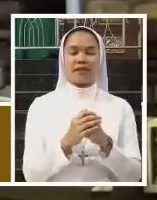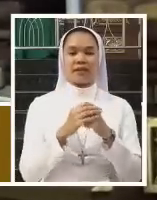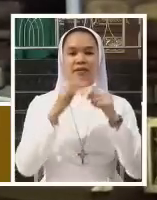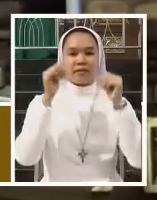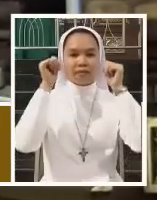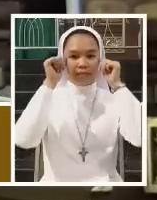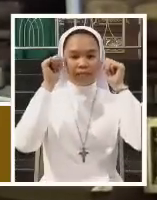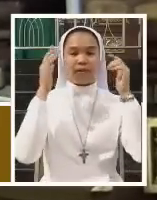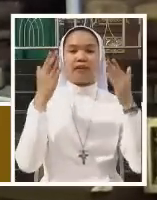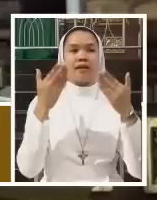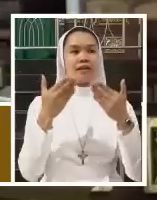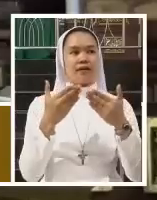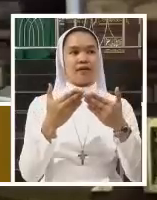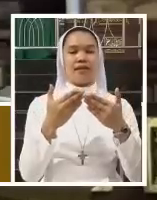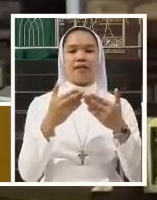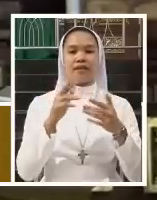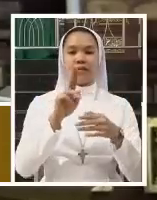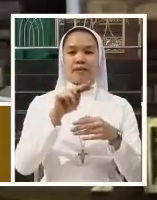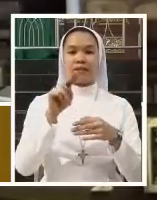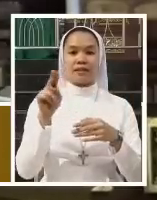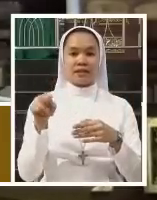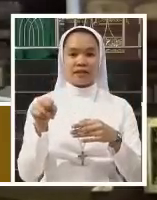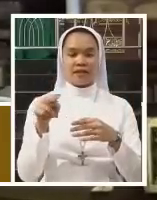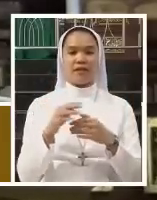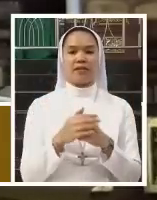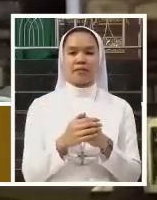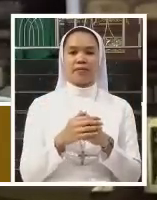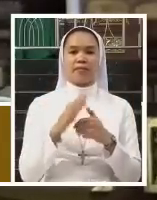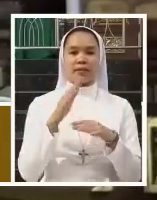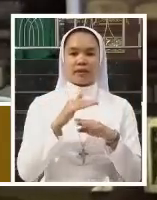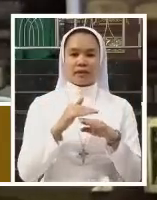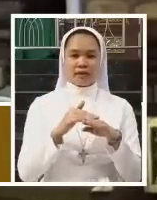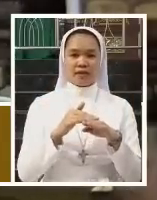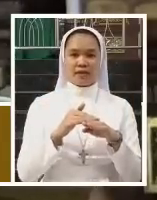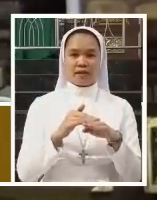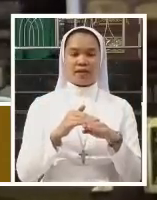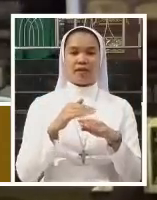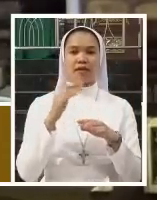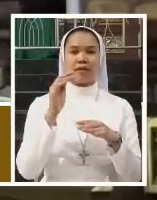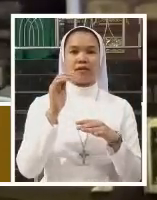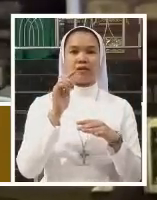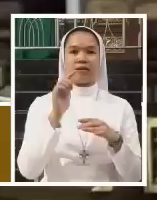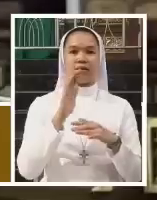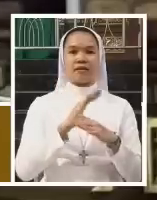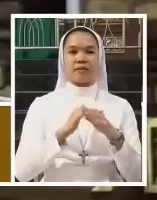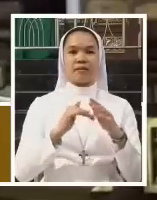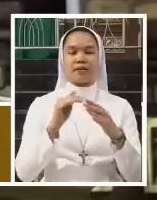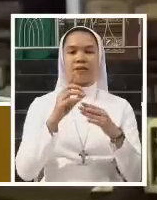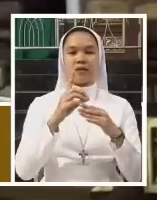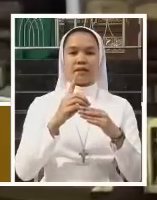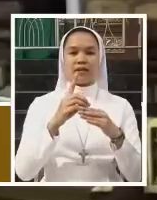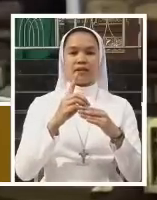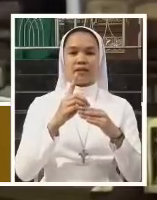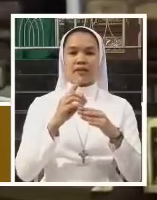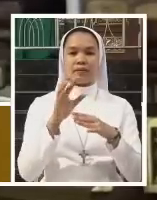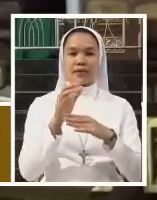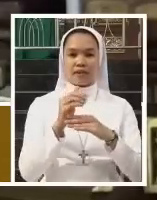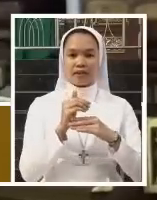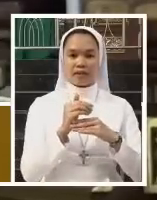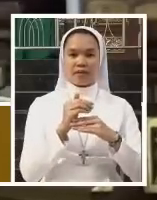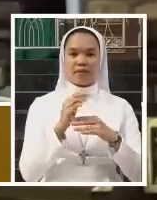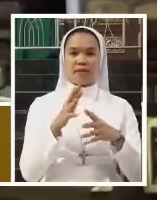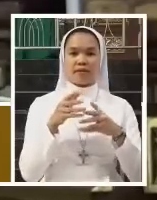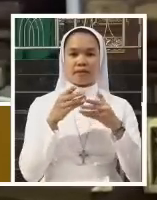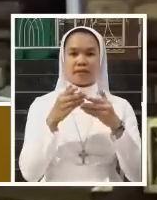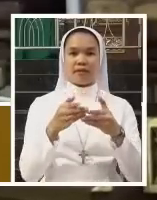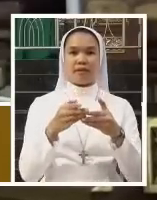Archdiocese of Caceres, Pilgrim City of Naga, on her 90th birthday, this Testament of Merit is hereby given